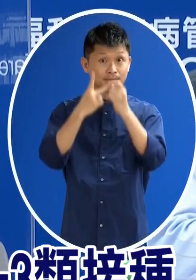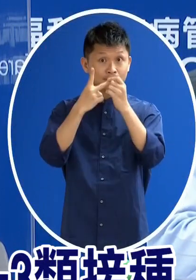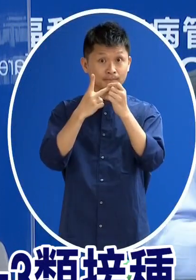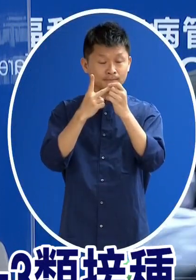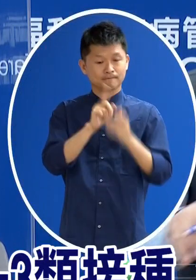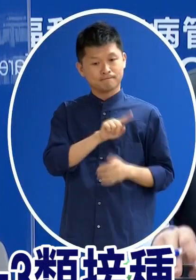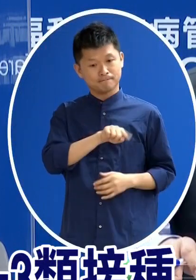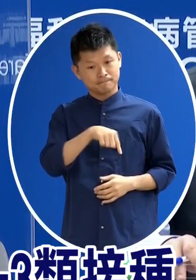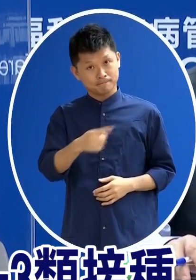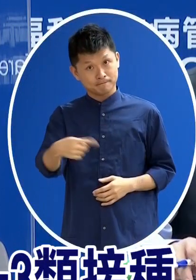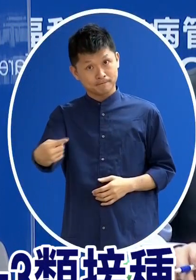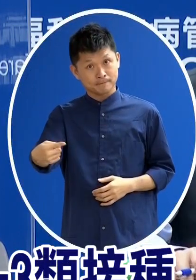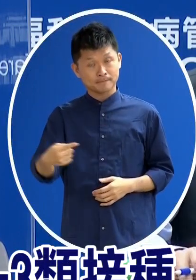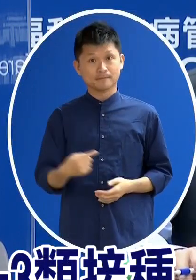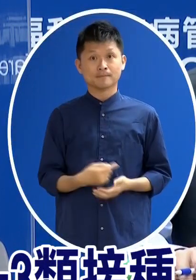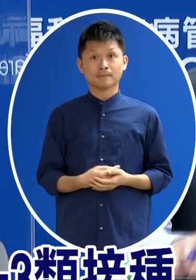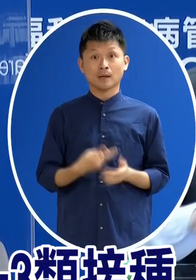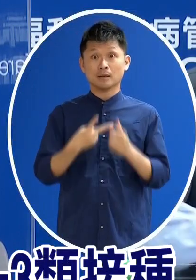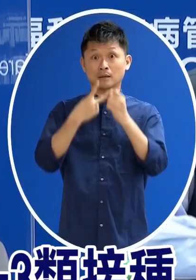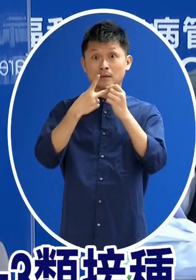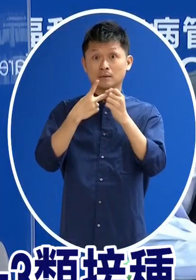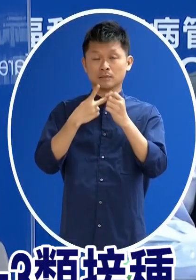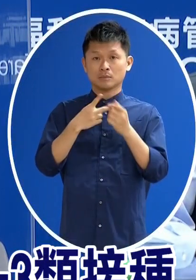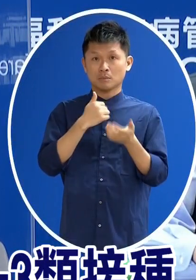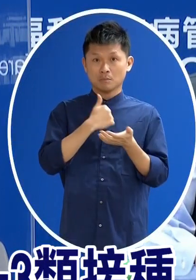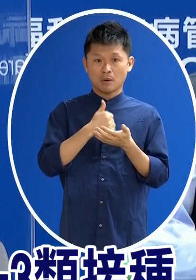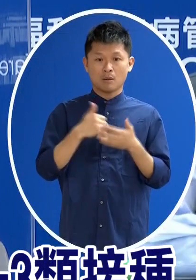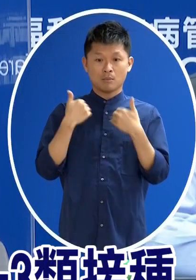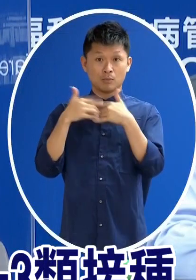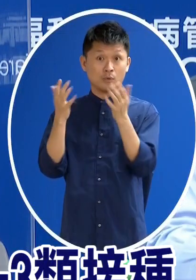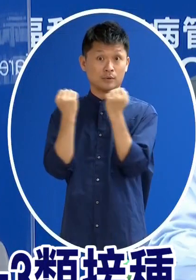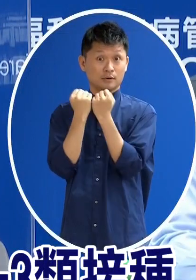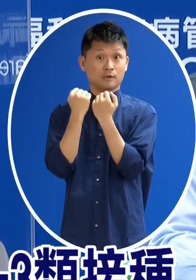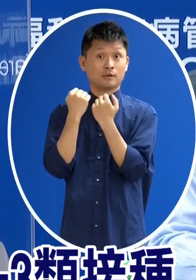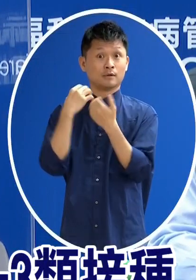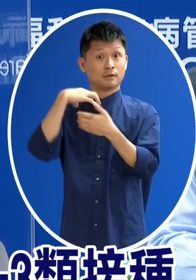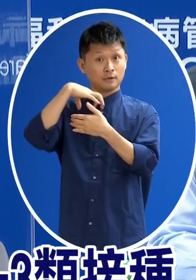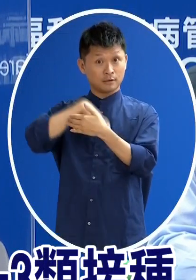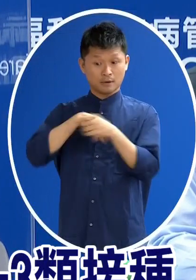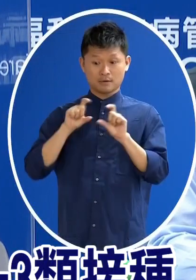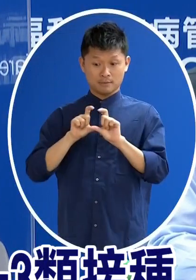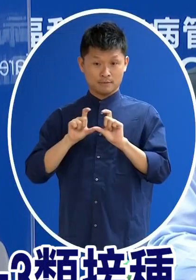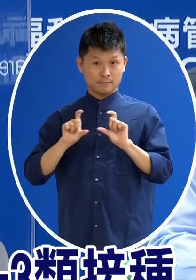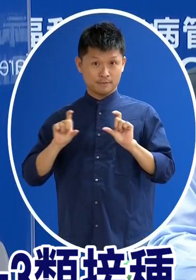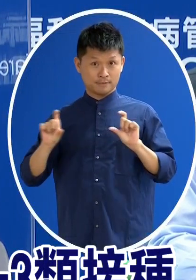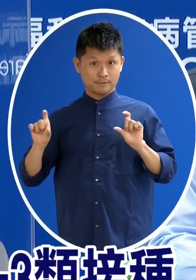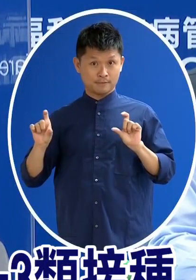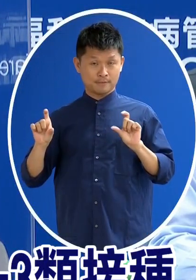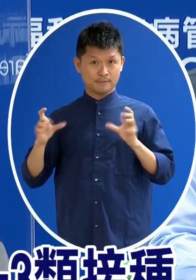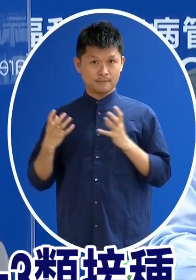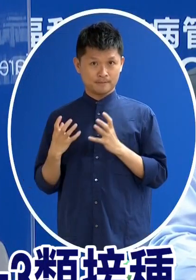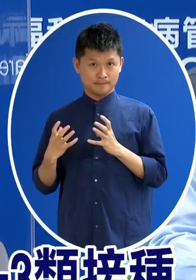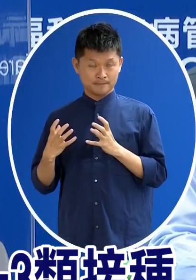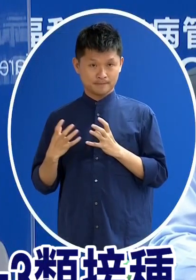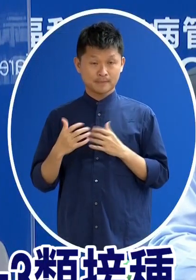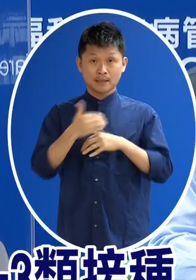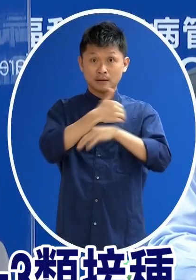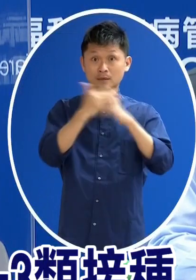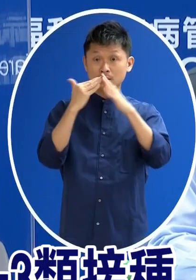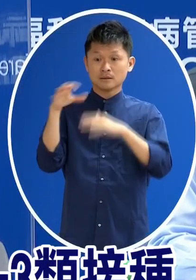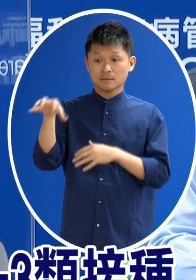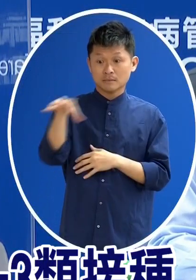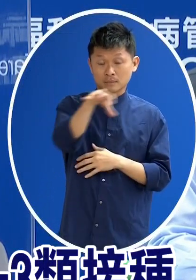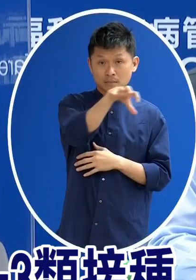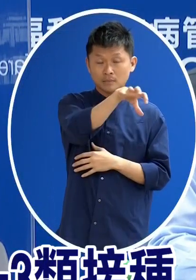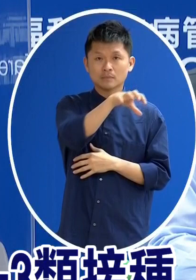下来我们会再配这个 Moderna 在 Moderna 里面，我们发到县市政府里面大